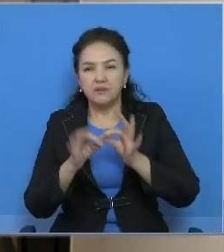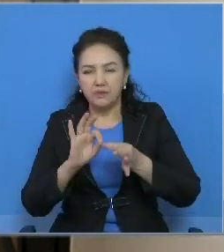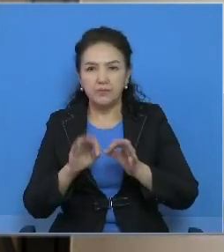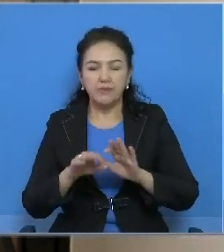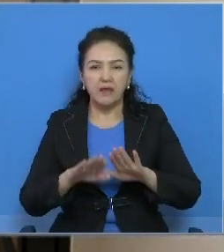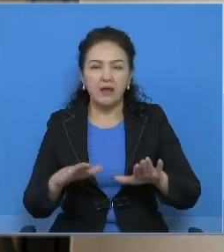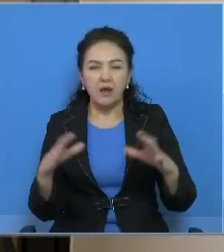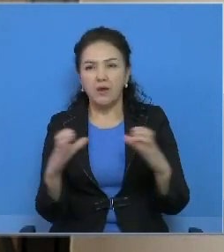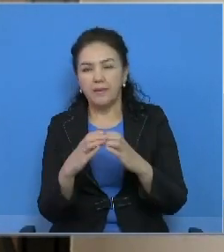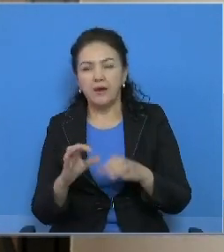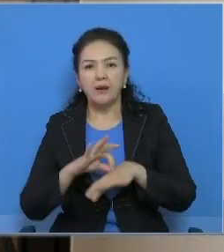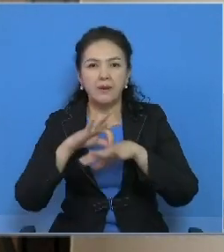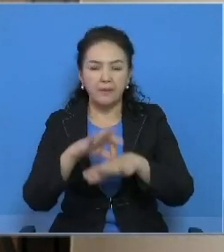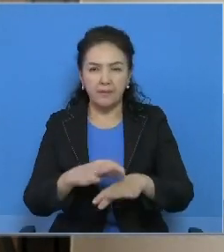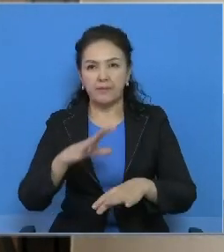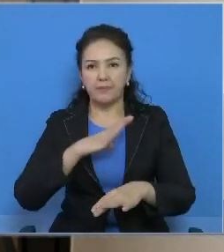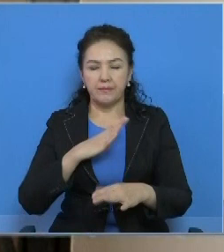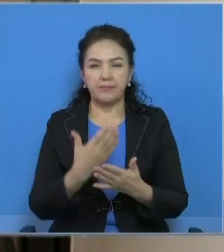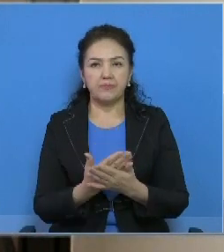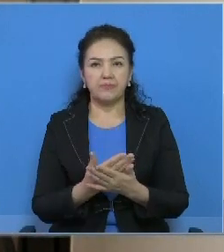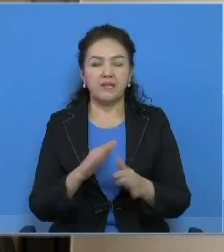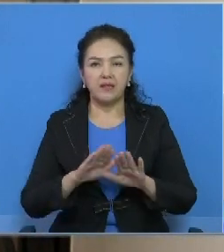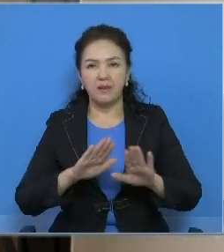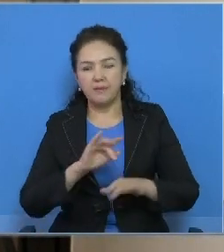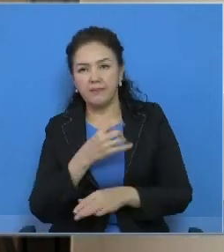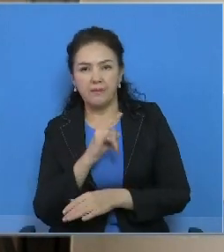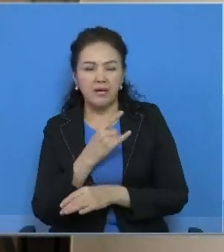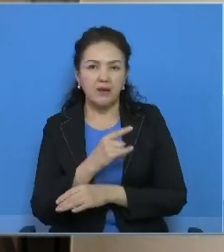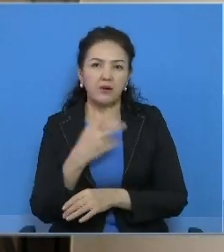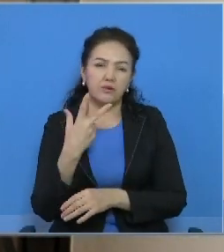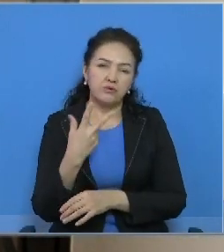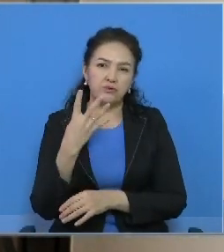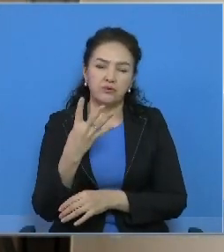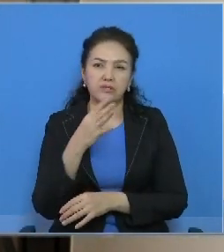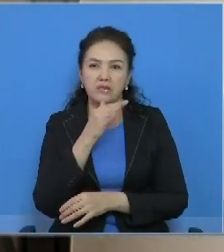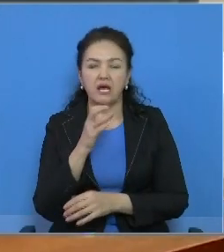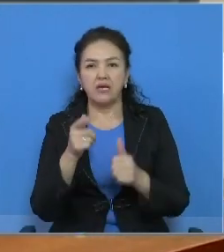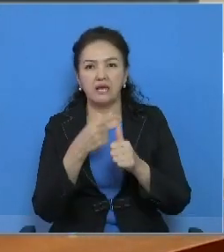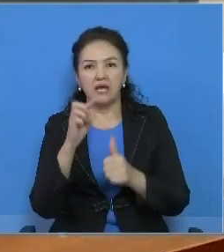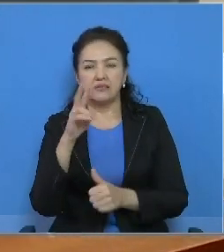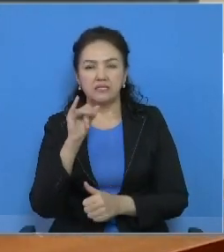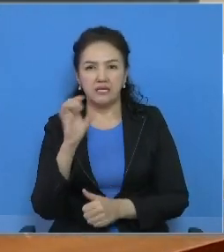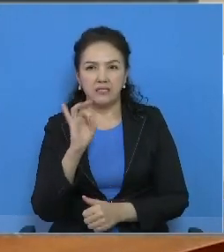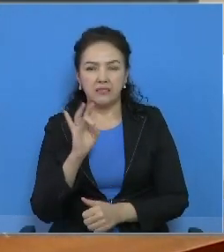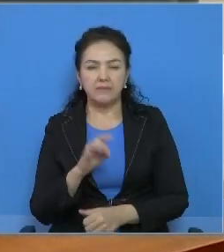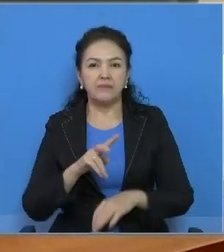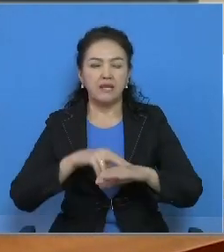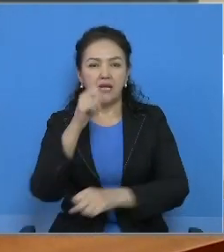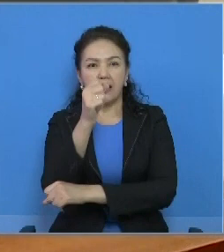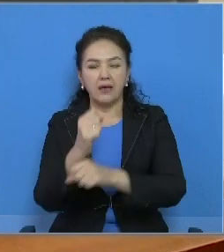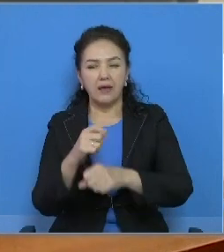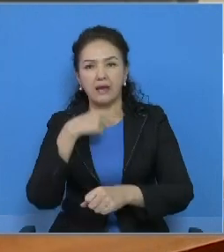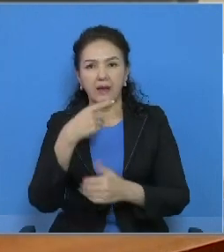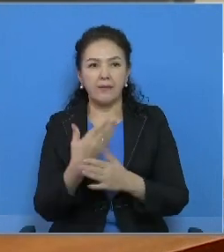балаларды қолдау орталығына орналастырылған болатын. Бала шамамен 3-4 жаста, есімі Ансар. Полиция қызметкері